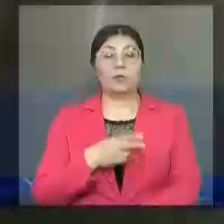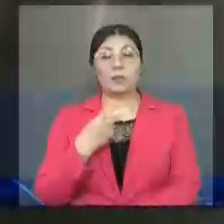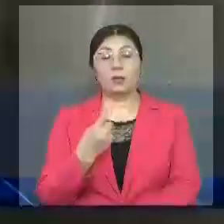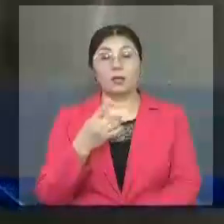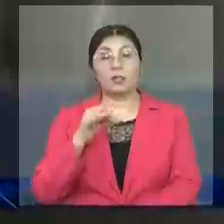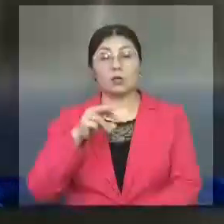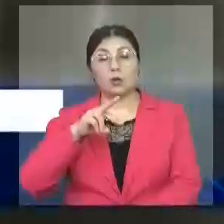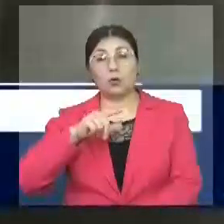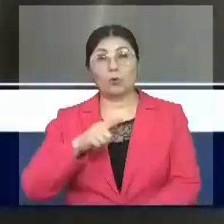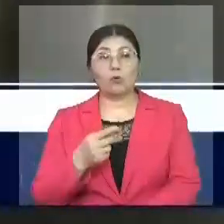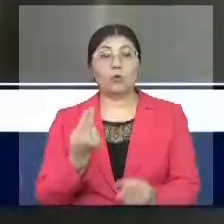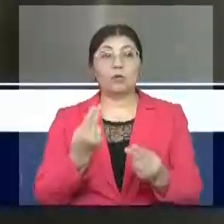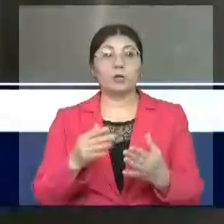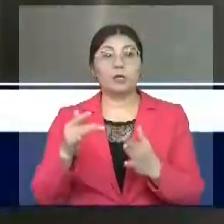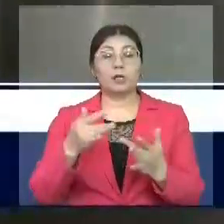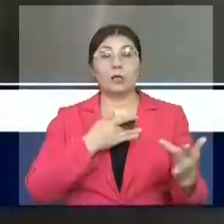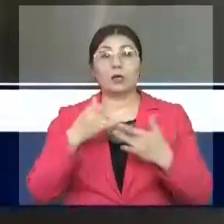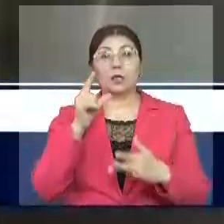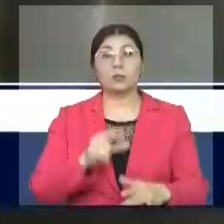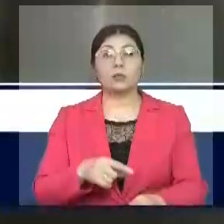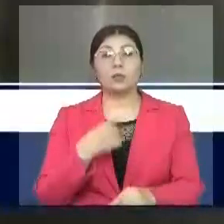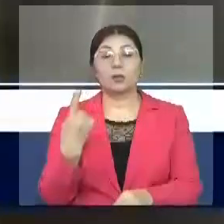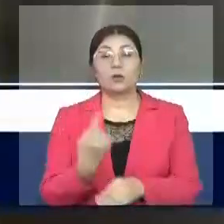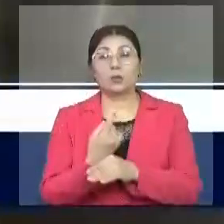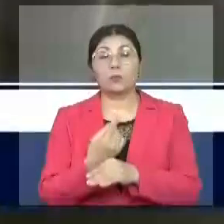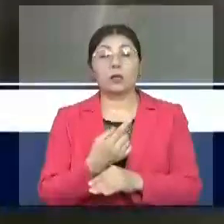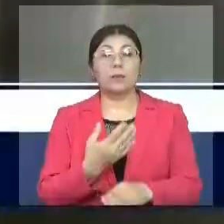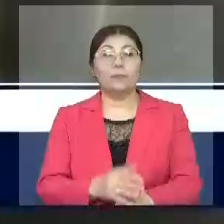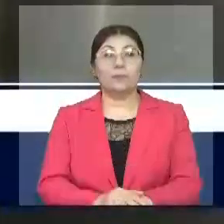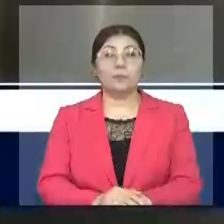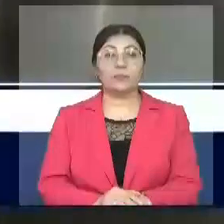киноға. Ең бірінші үлкен рөлдегі алғашқы